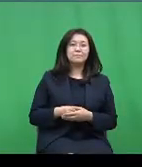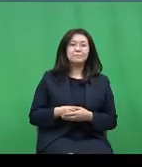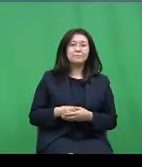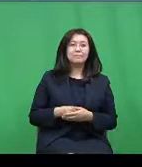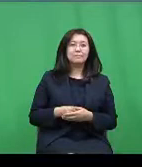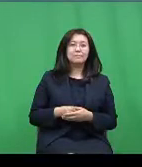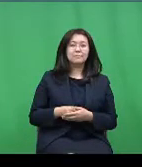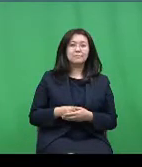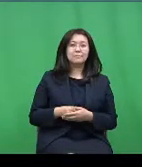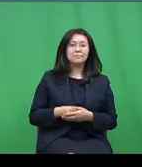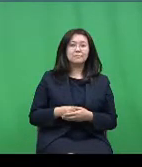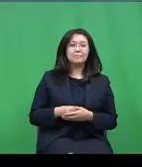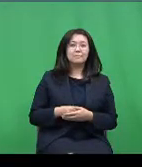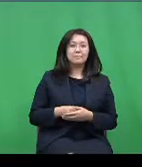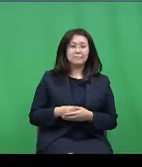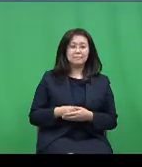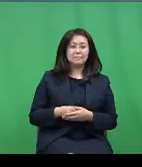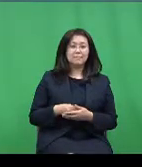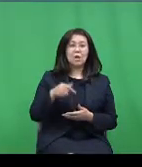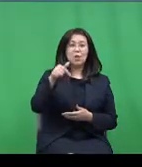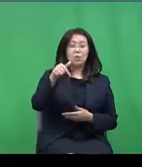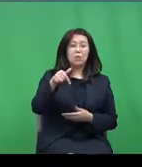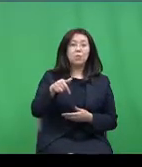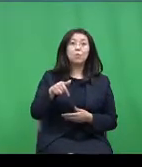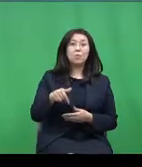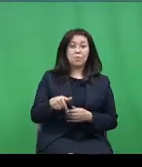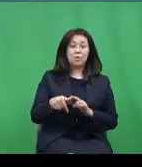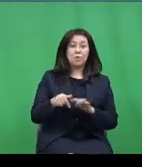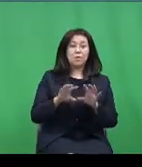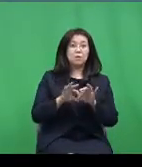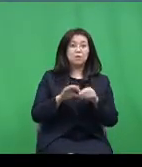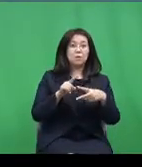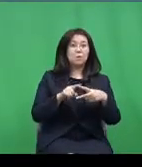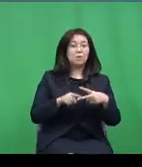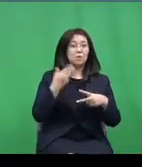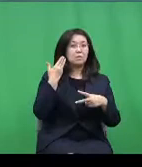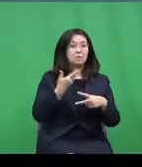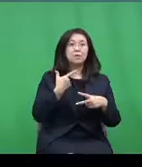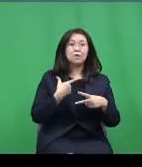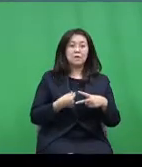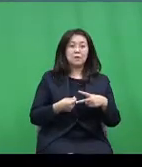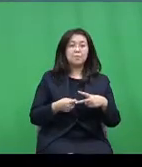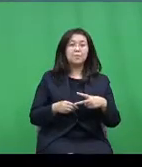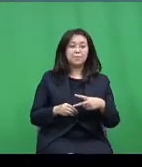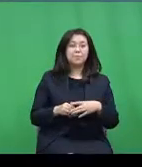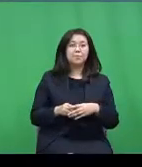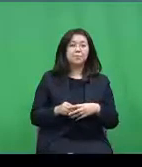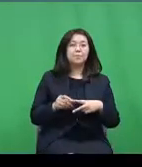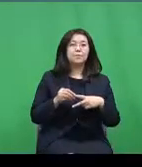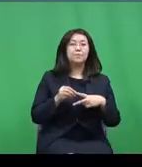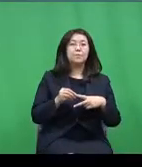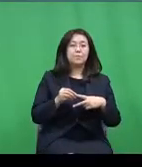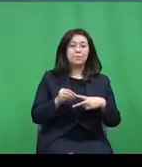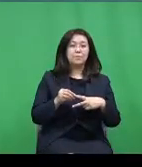消し物の内と申します。よろしくお願いいたします。国府について2点伺わさせてください。まず1点目なんですけれ